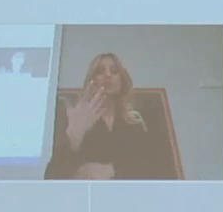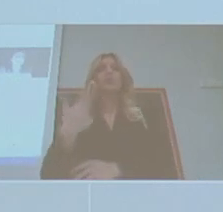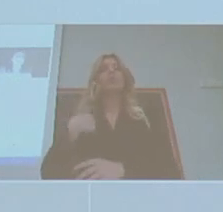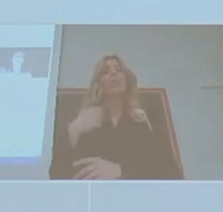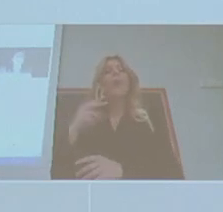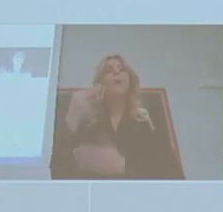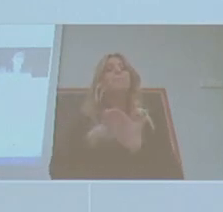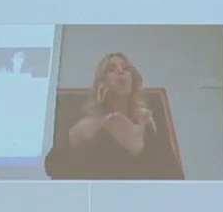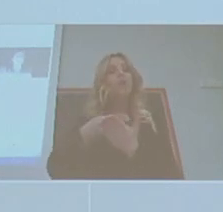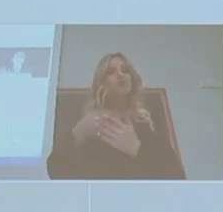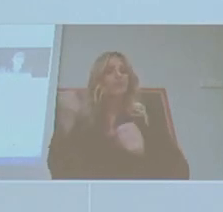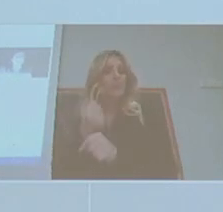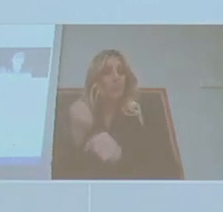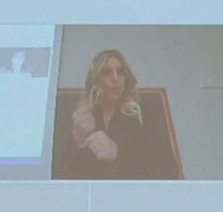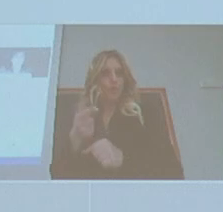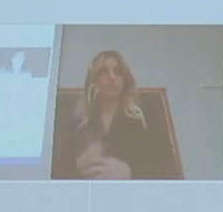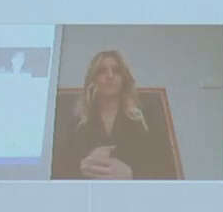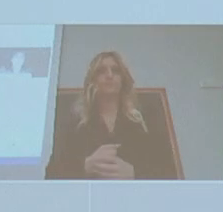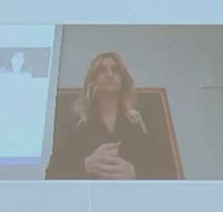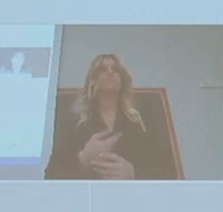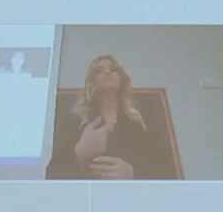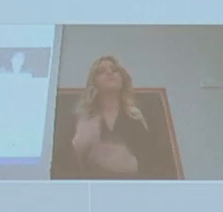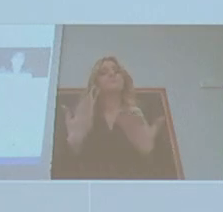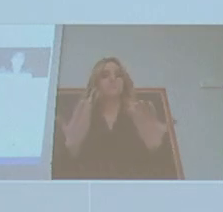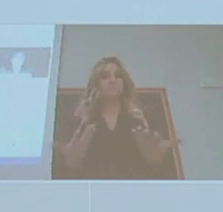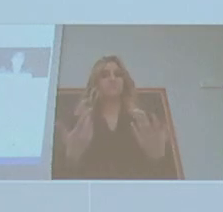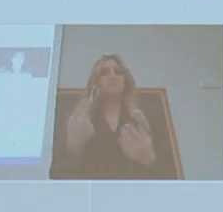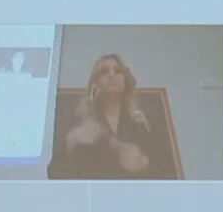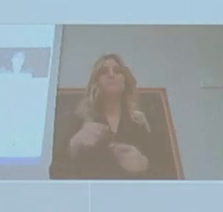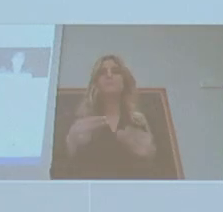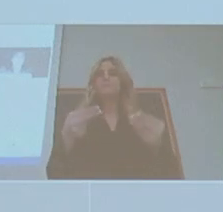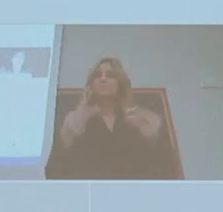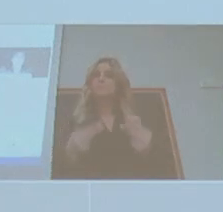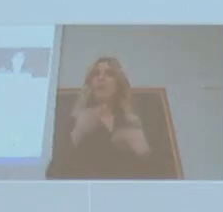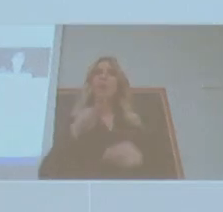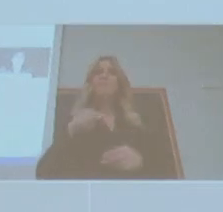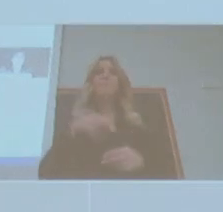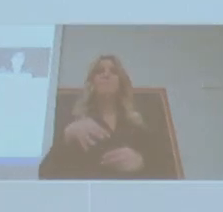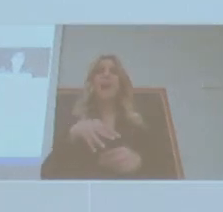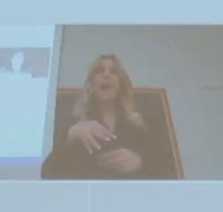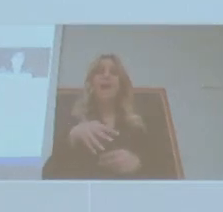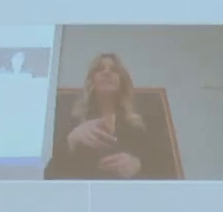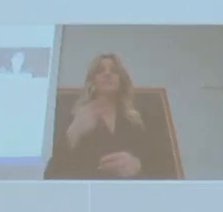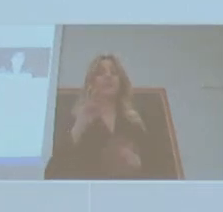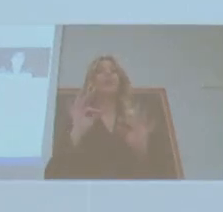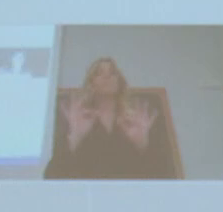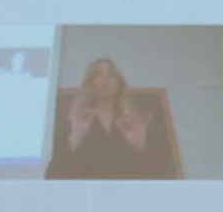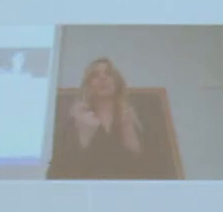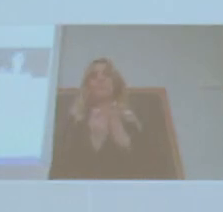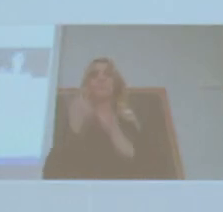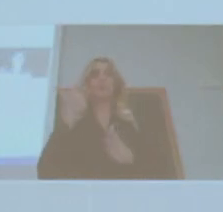work. Il fulcro sostanziale di questo master è proprio il project work,